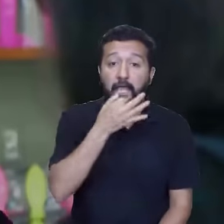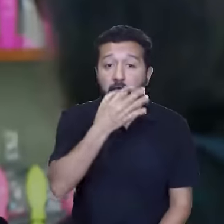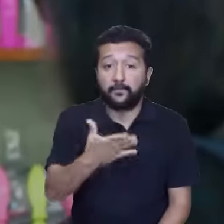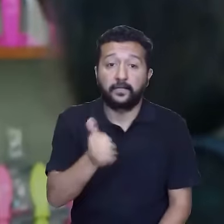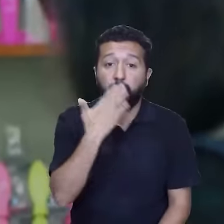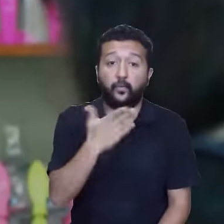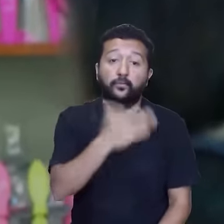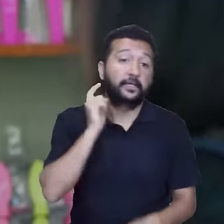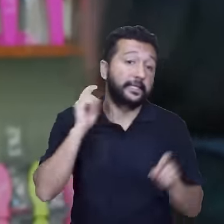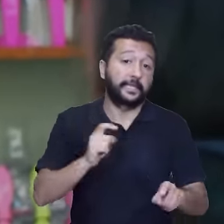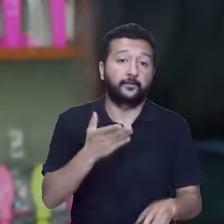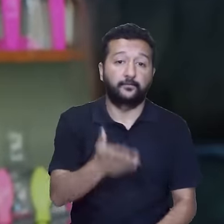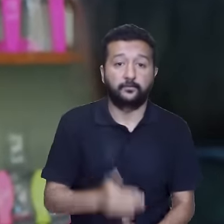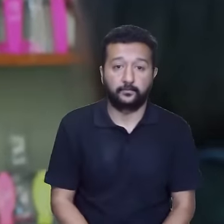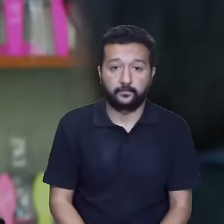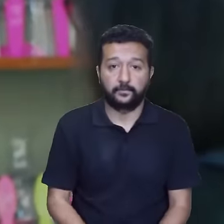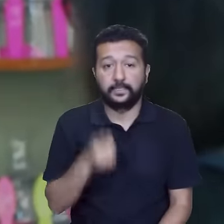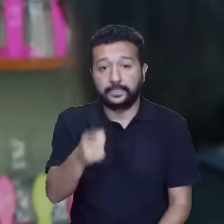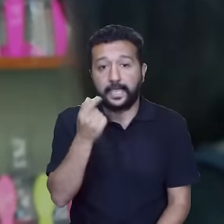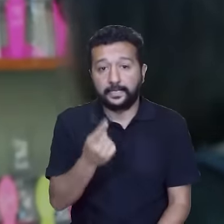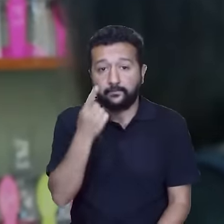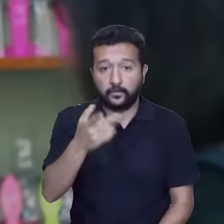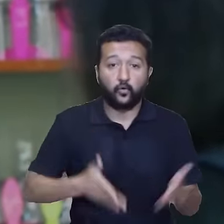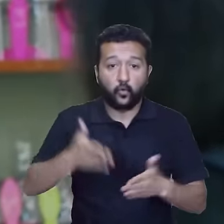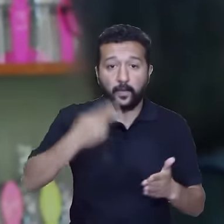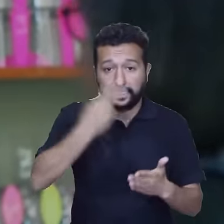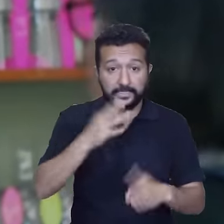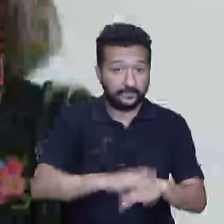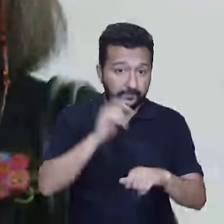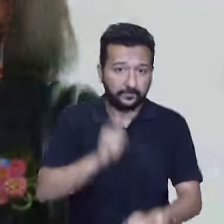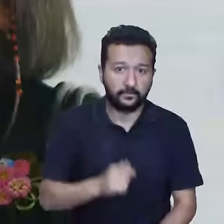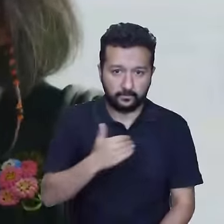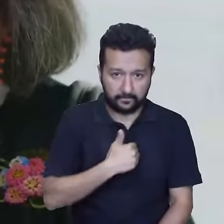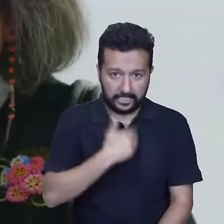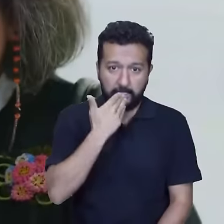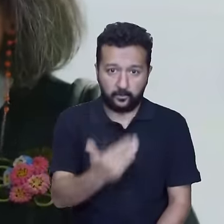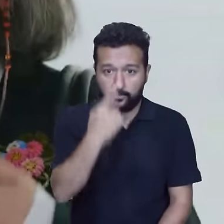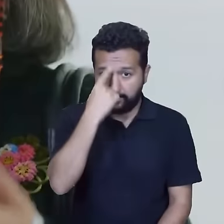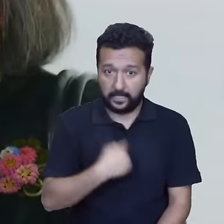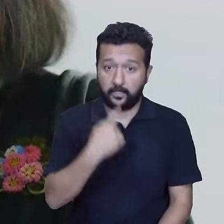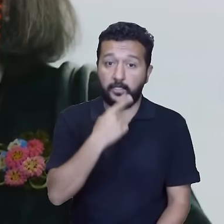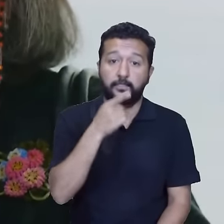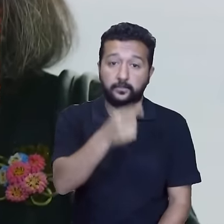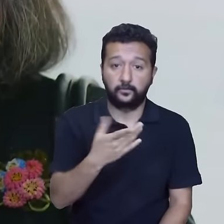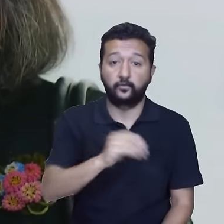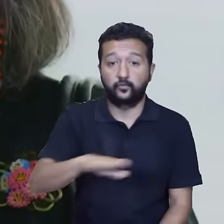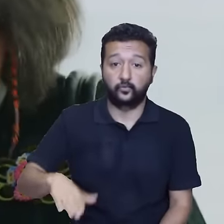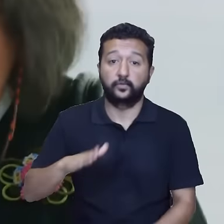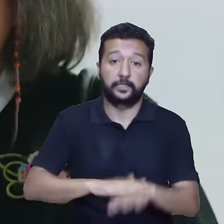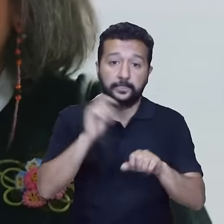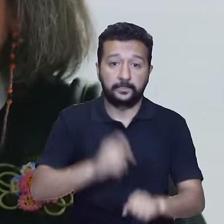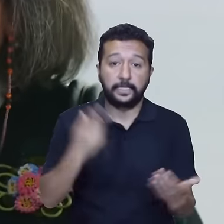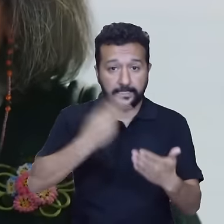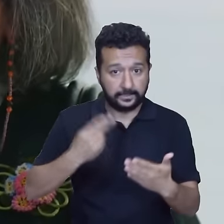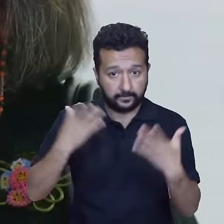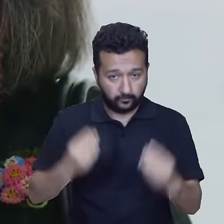haber değeri yok ki bu dedikodunun. Yani en azından bir robot resim çizsen. Ayol ben diyorum bekarım, sen diyorsun çoluk çocuk nasıl?